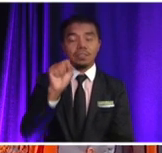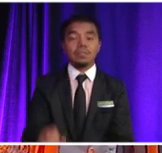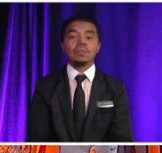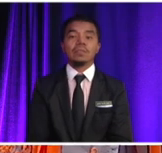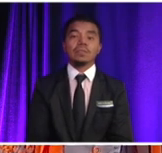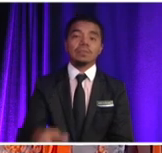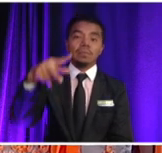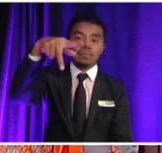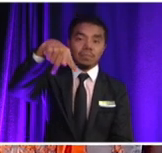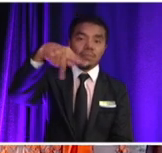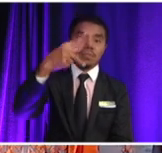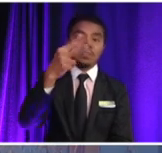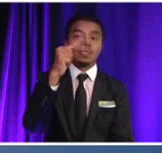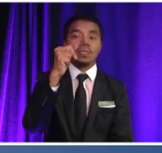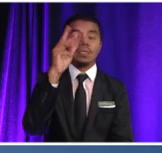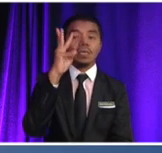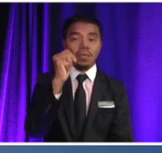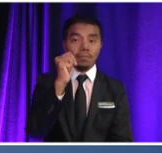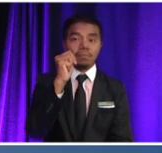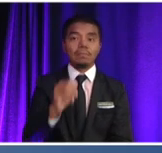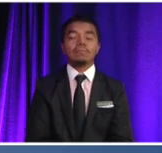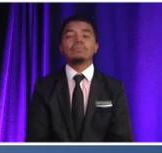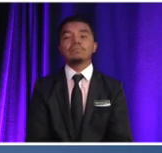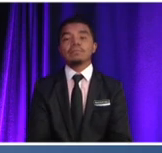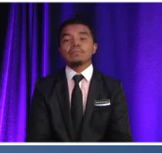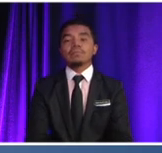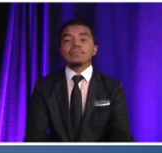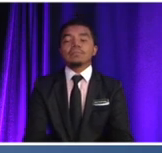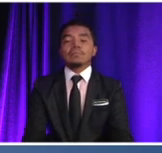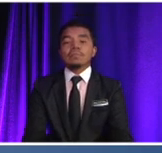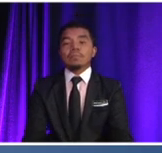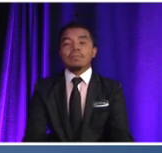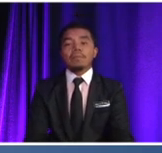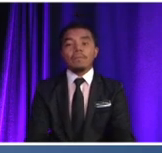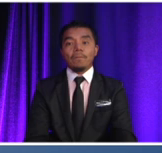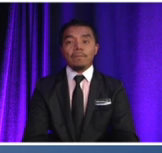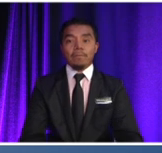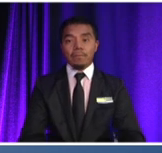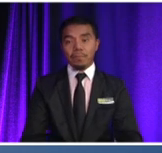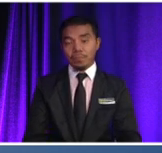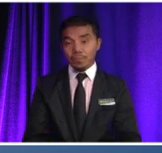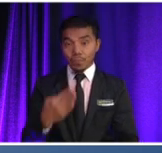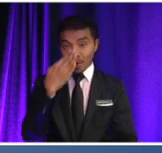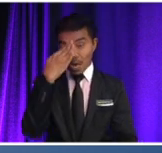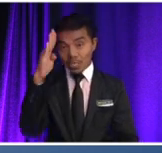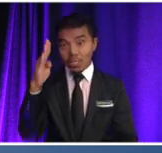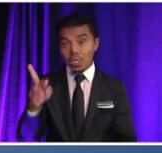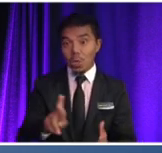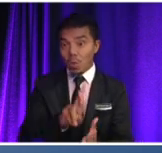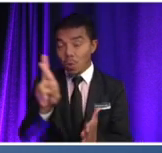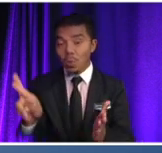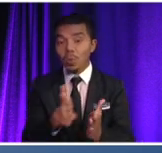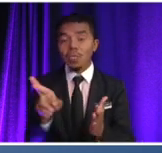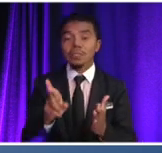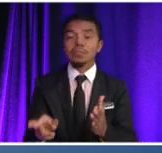pikenm untuk negeri melakka jadi Mereka memberi kemudahan dari segi ruang Niaga sistem komunikasi